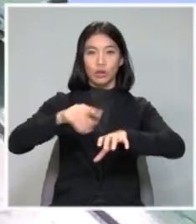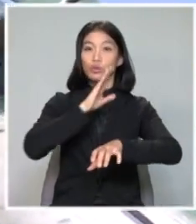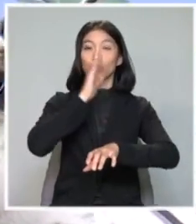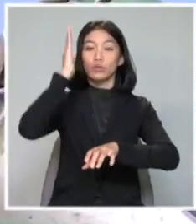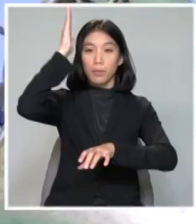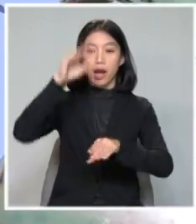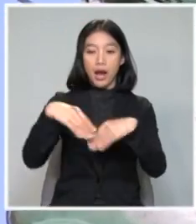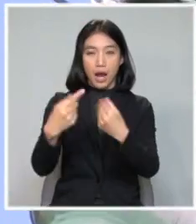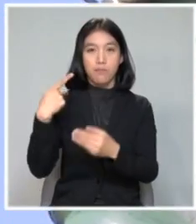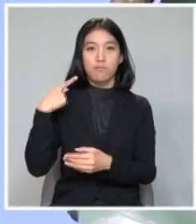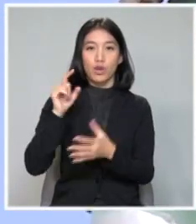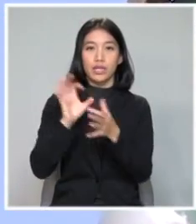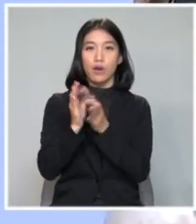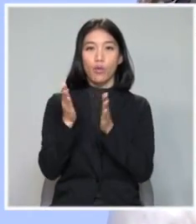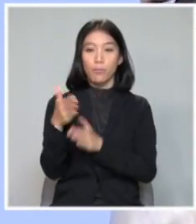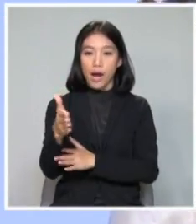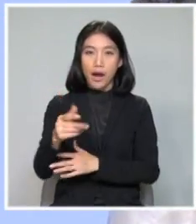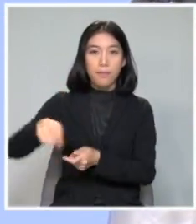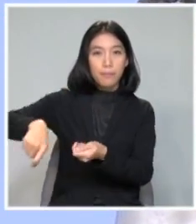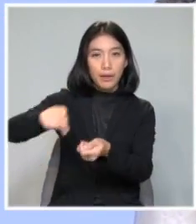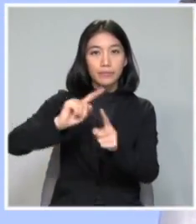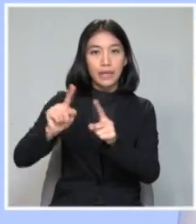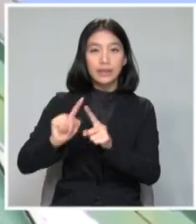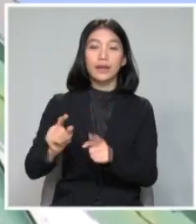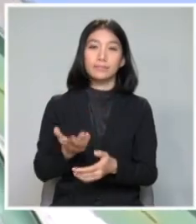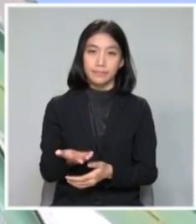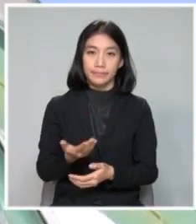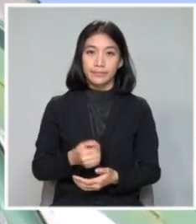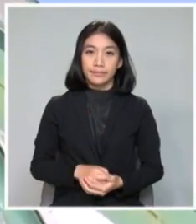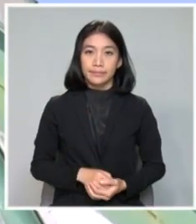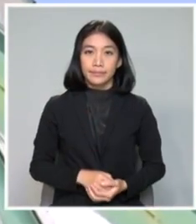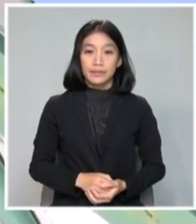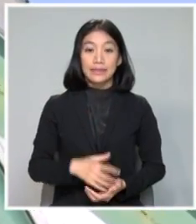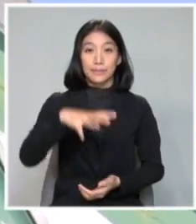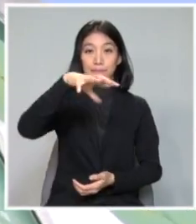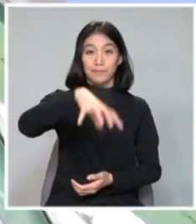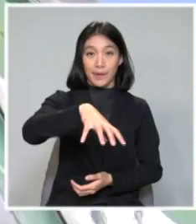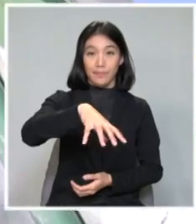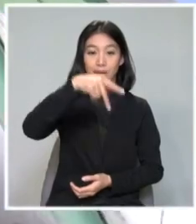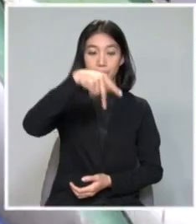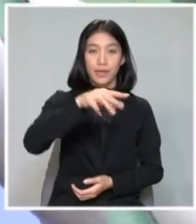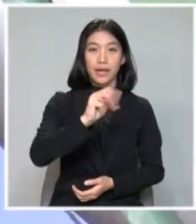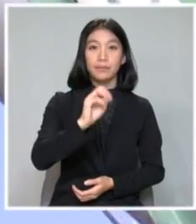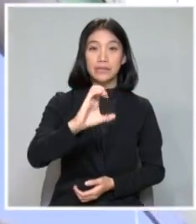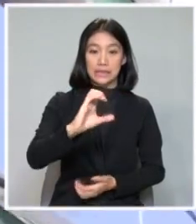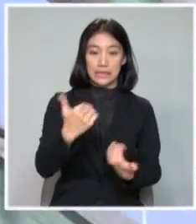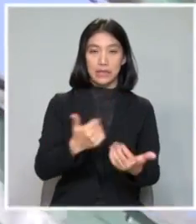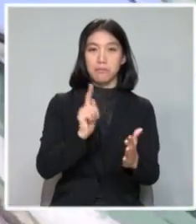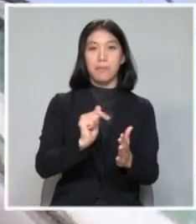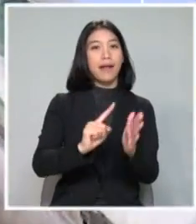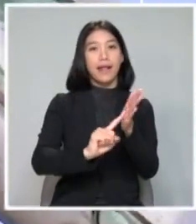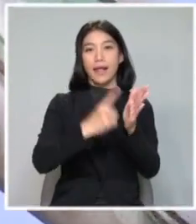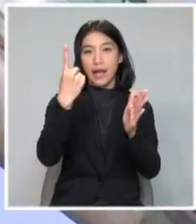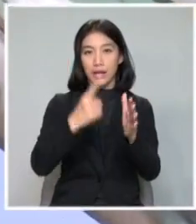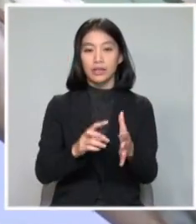ารทะเลในภาพรวมอย่างยั่งยืนภายใต้แนวคิดย่ำเท้าเข้าท่าซึ่งแพปลาแห่งนี้เป็นแพปลานำร่องแห่งแรกในจังหวัดระยองที่